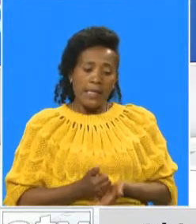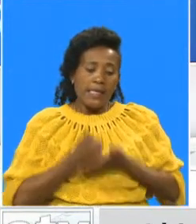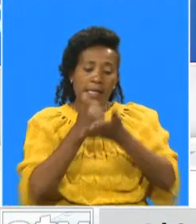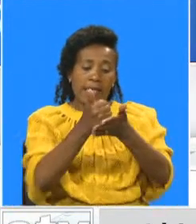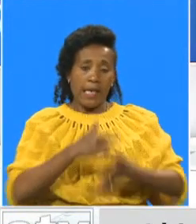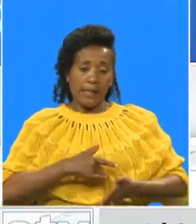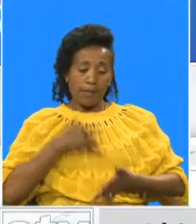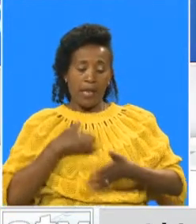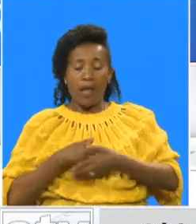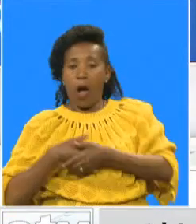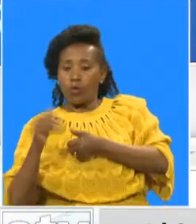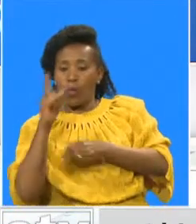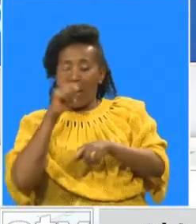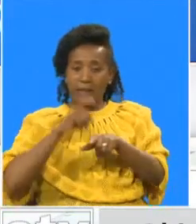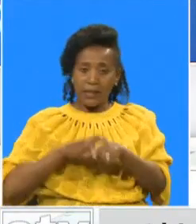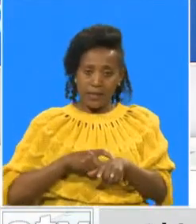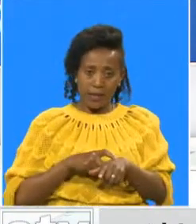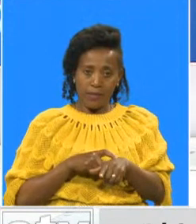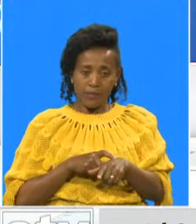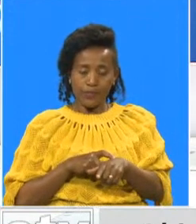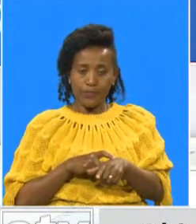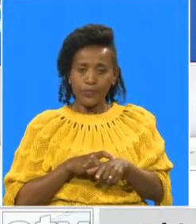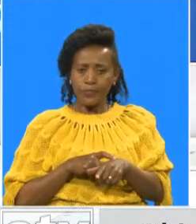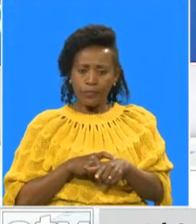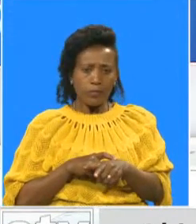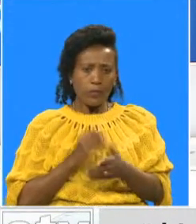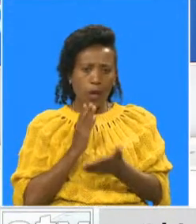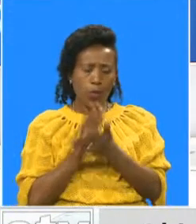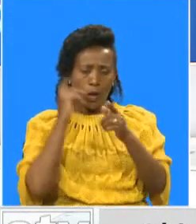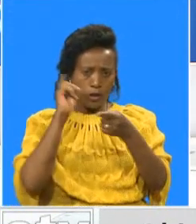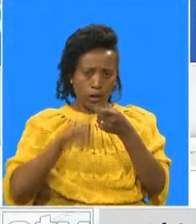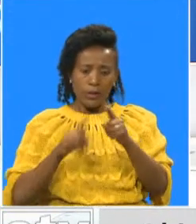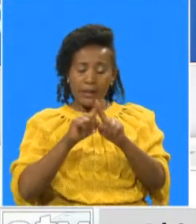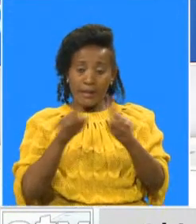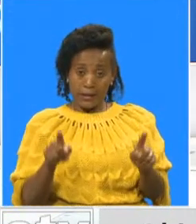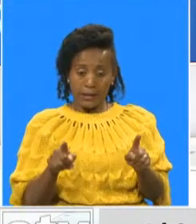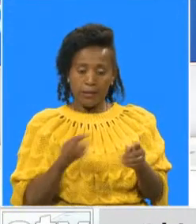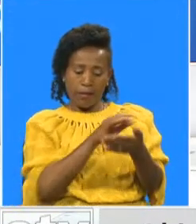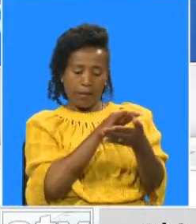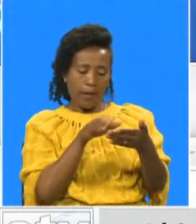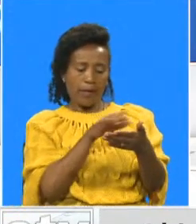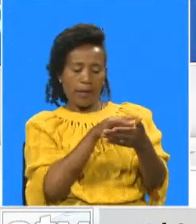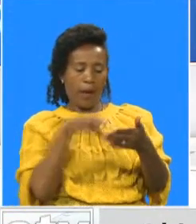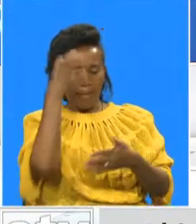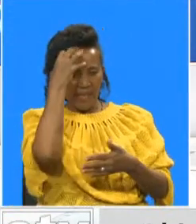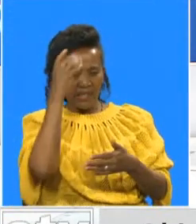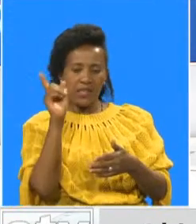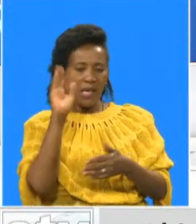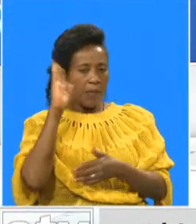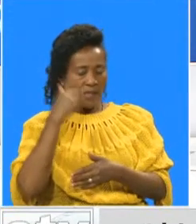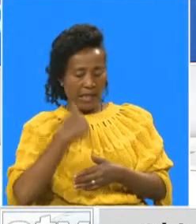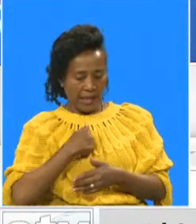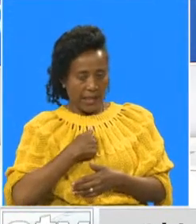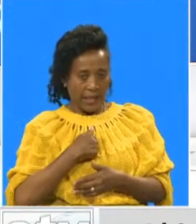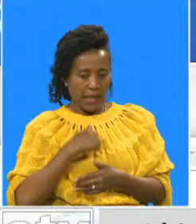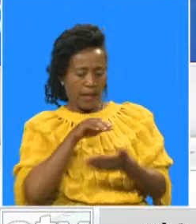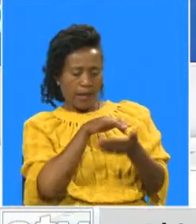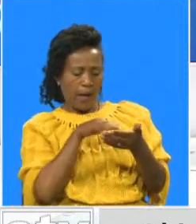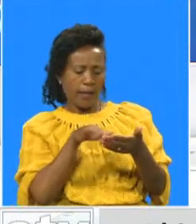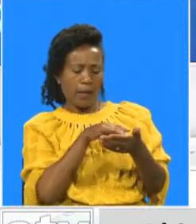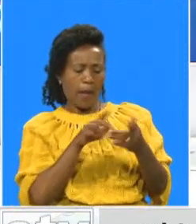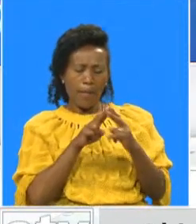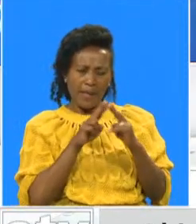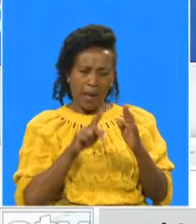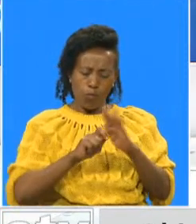የእገዛ ስሜት አውጥቶ ባንድ ጊዜ እንትል ሊለው አይችልም። ግራጁዋሊ ያጠና መንግስትም የሚመስለኝ እኔ ያጠና